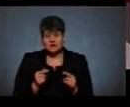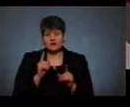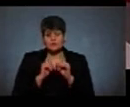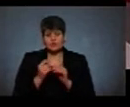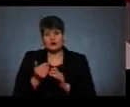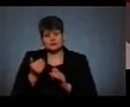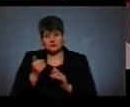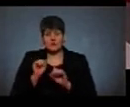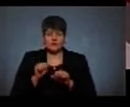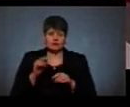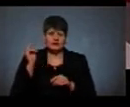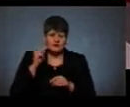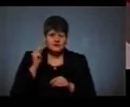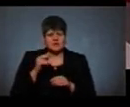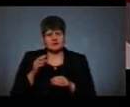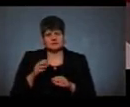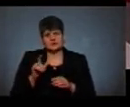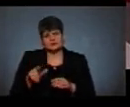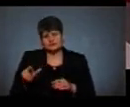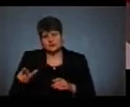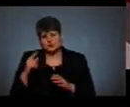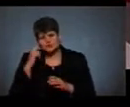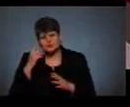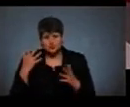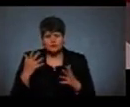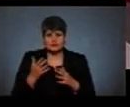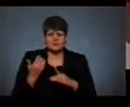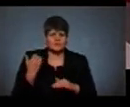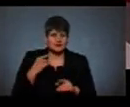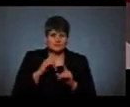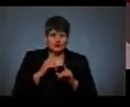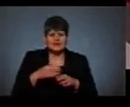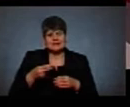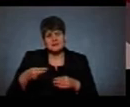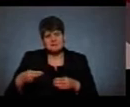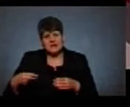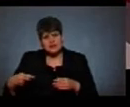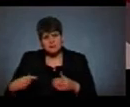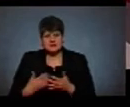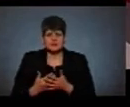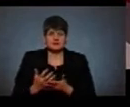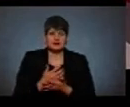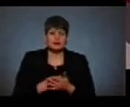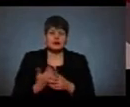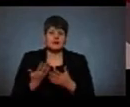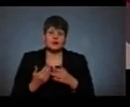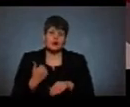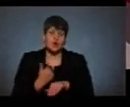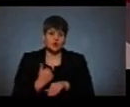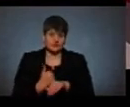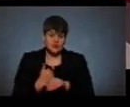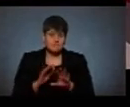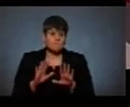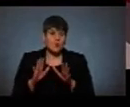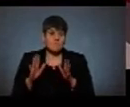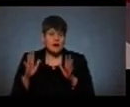передувати якесь вивчення громадської думки, можуть бути якісь попередні збори, можуть бути збір підписів, але головним тим